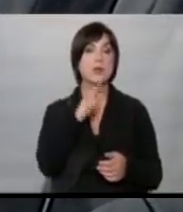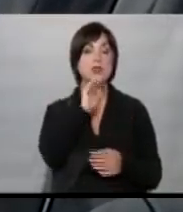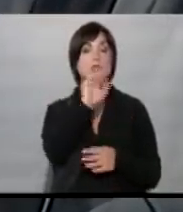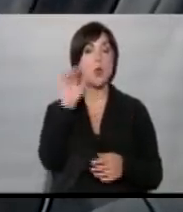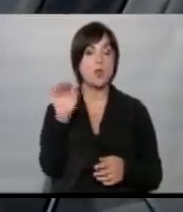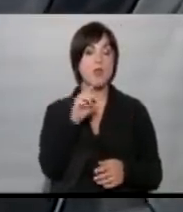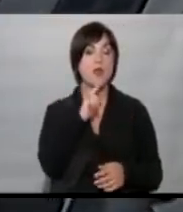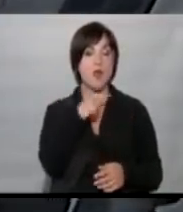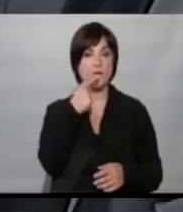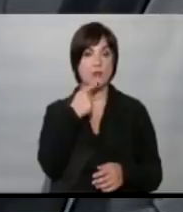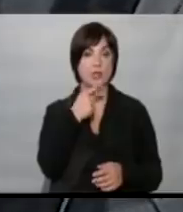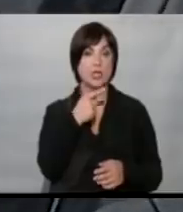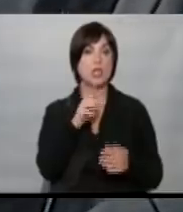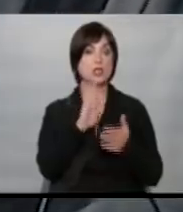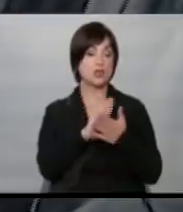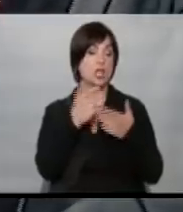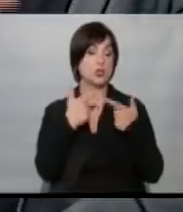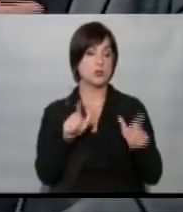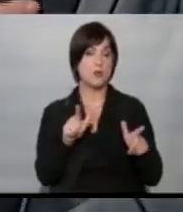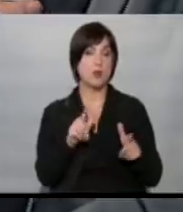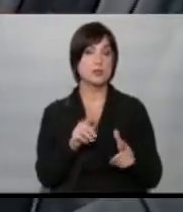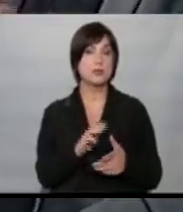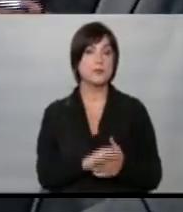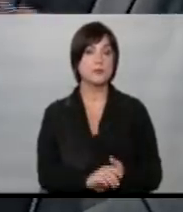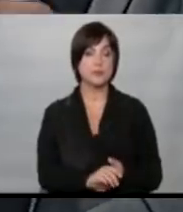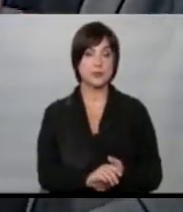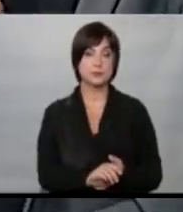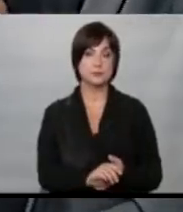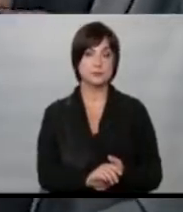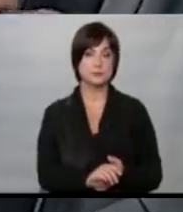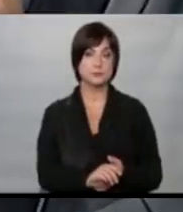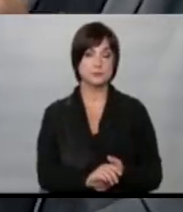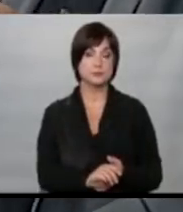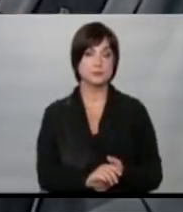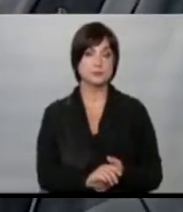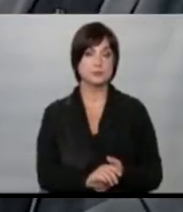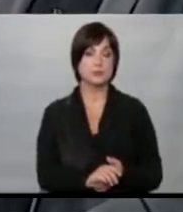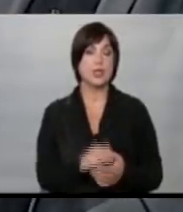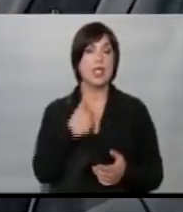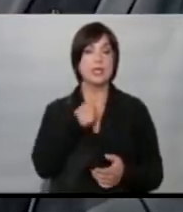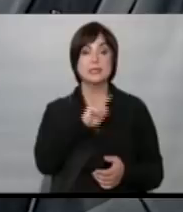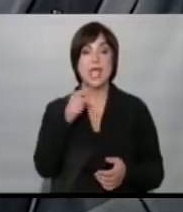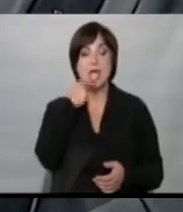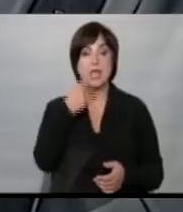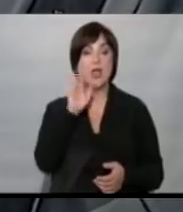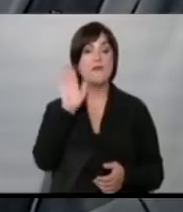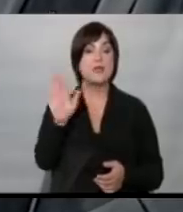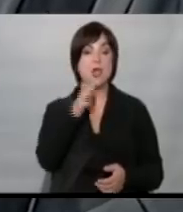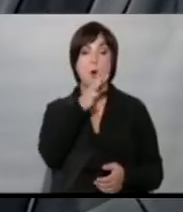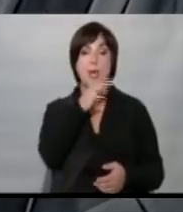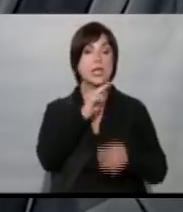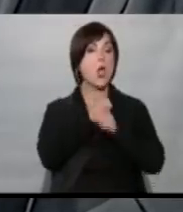кое што вели дека... Дозволете. Дека, јас не, дека не треба припадел, да помине договор. Јас не сум припадел... Да, значи, јас не реков дека вие од